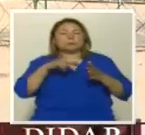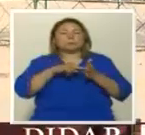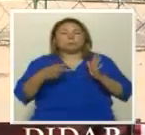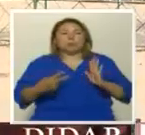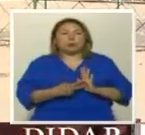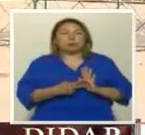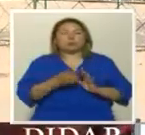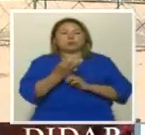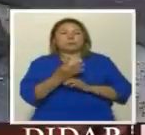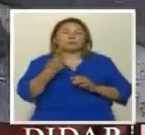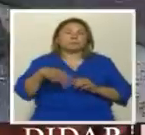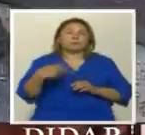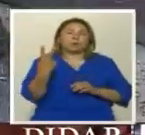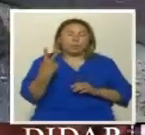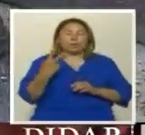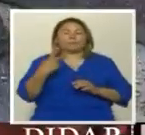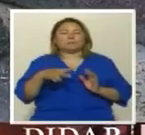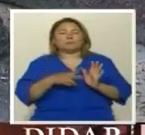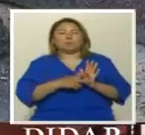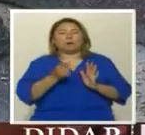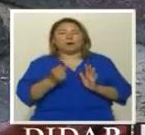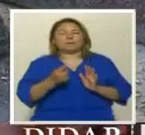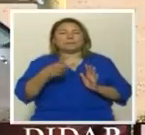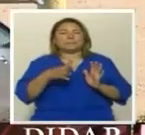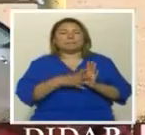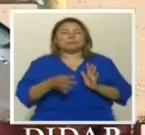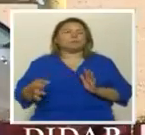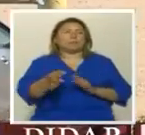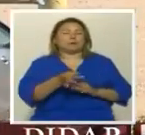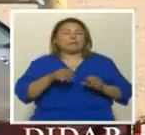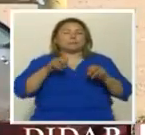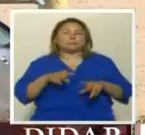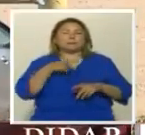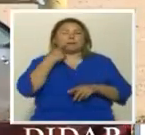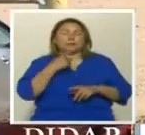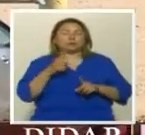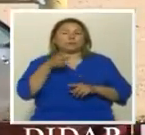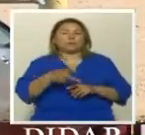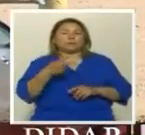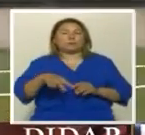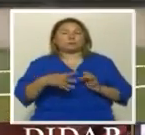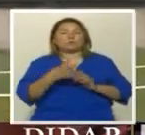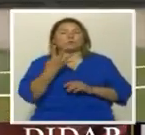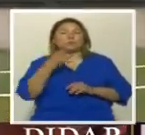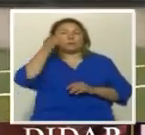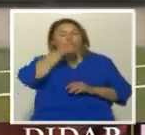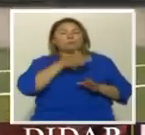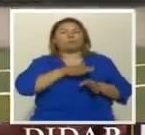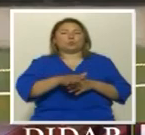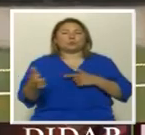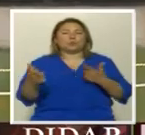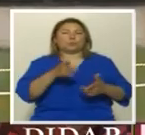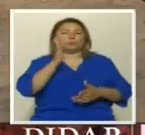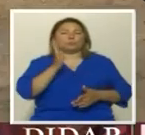по благоустройству 14-22-28-29 микрорайонов специалисты говорят что 2024 году они будут полностью